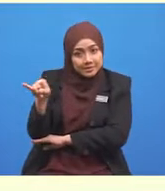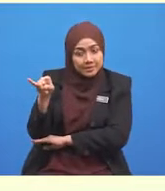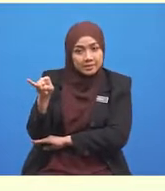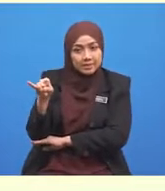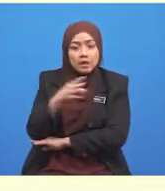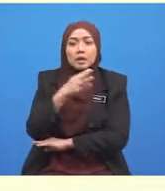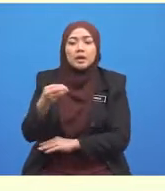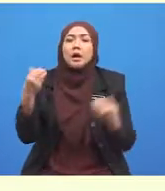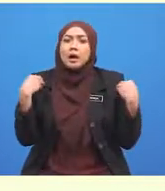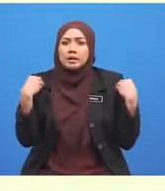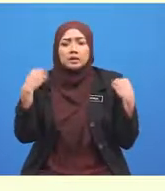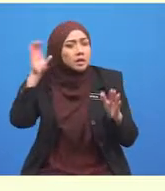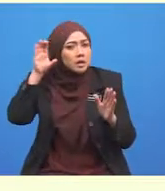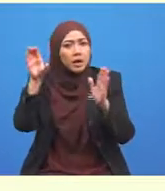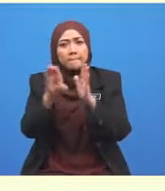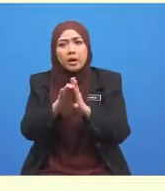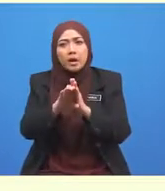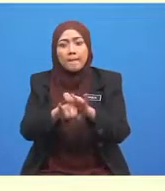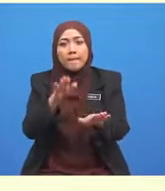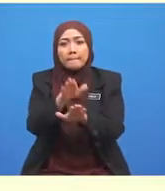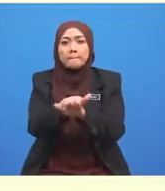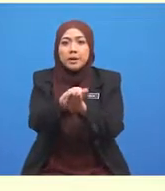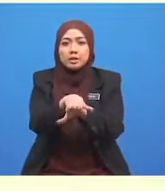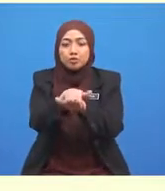dan mempunyai gambar penyu.